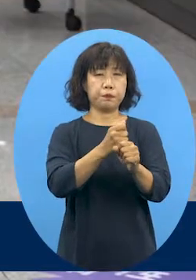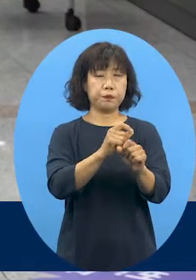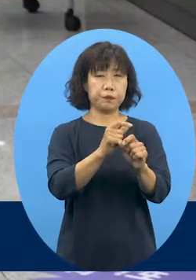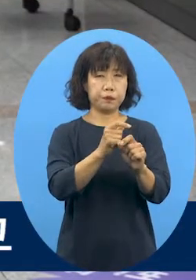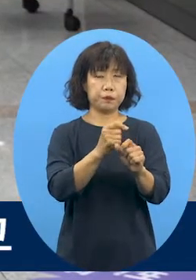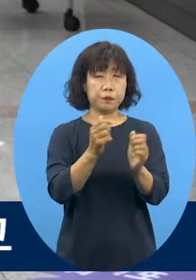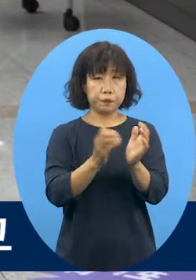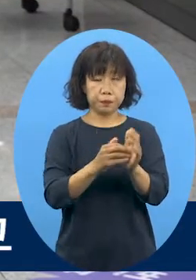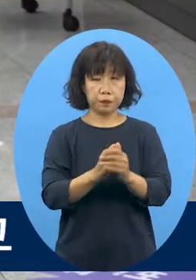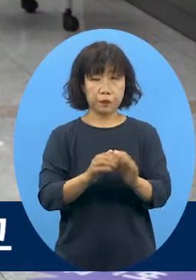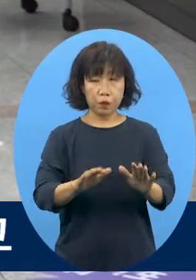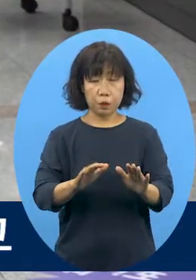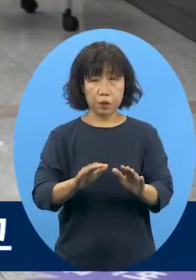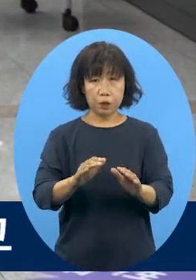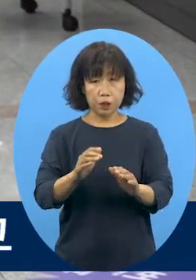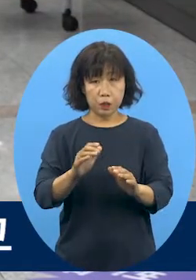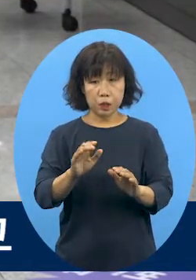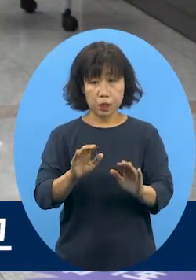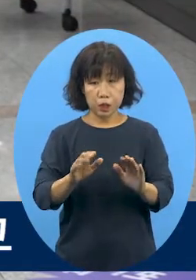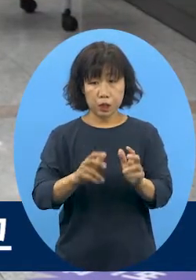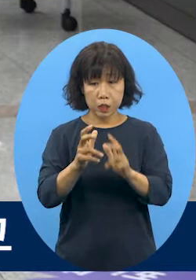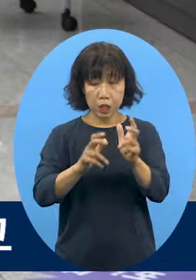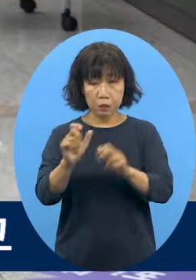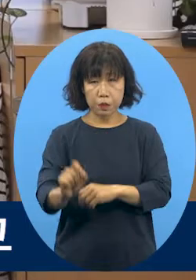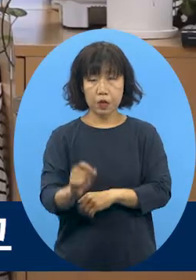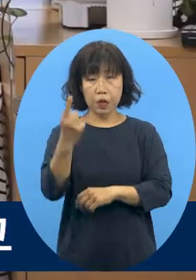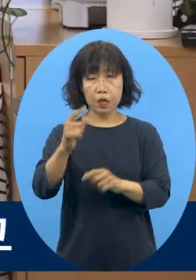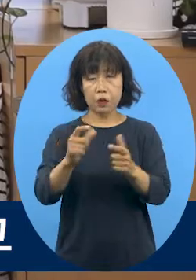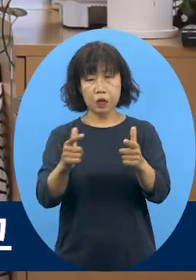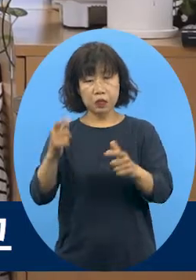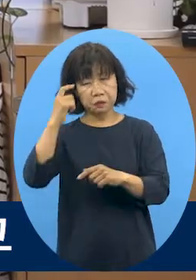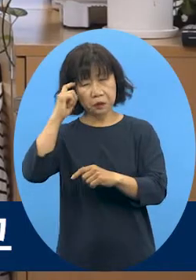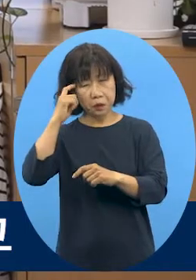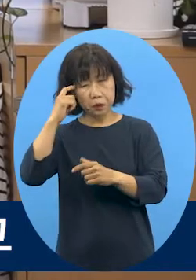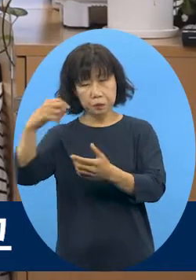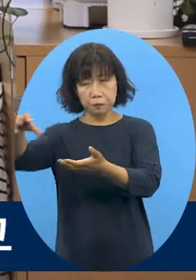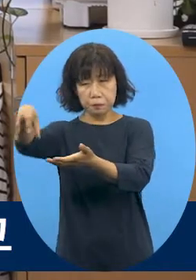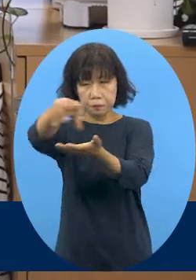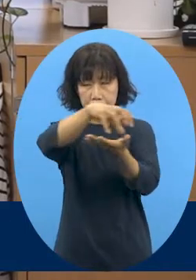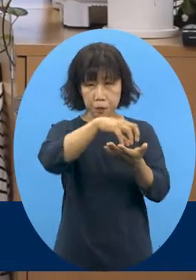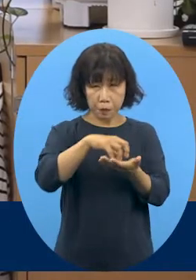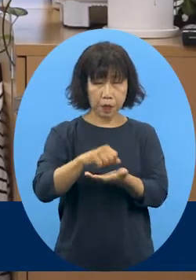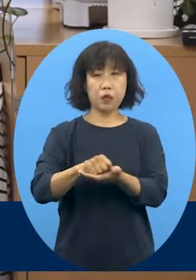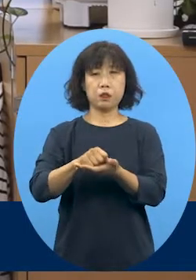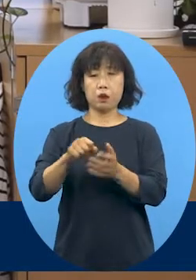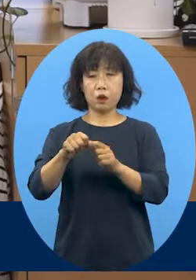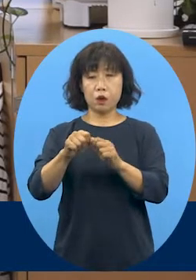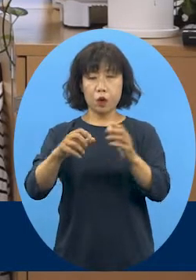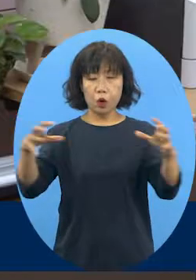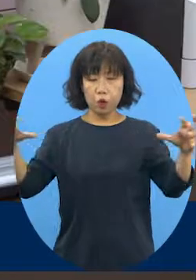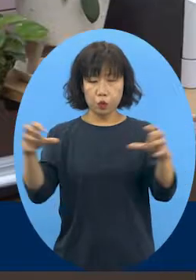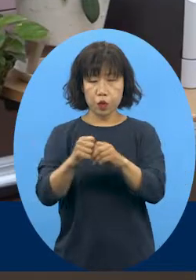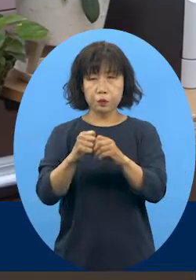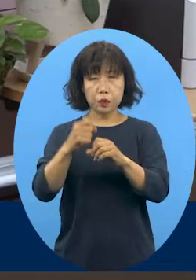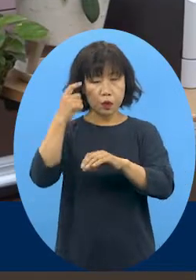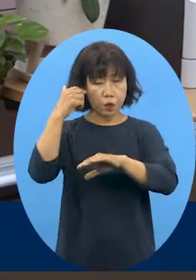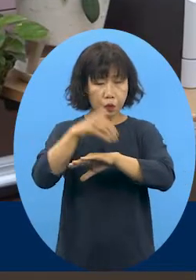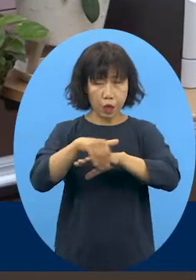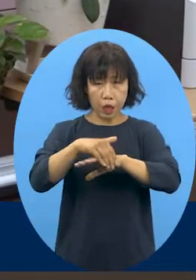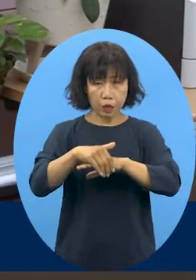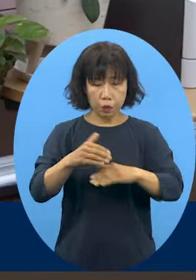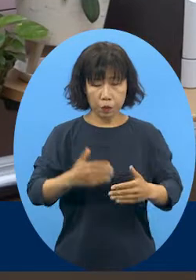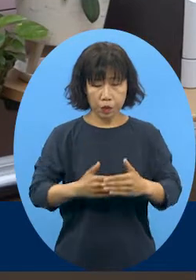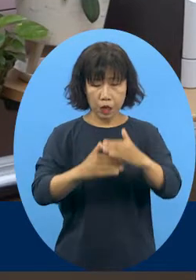있습니다 고니 바 설문조사를 통해 주민들의 다양한 의견을 반영하고 스마트 도시 추진 의 종합적 계획을